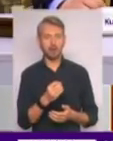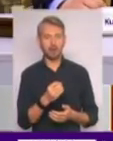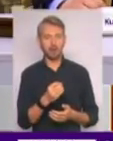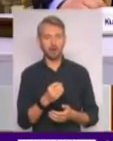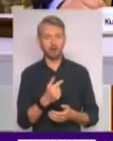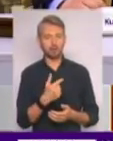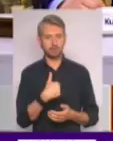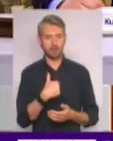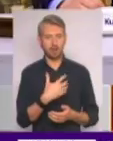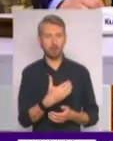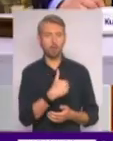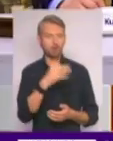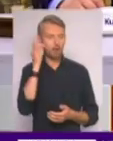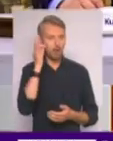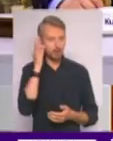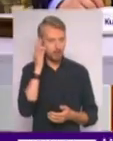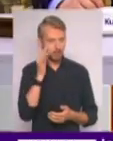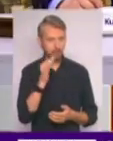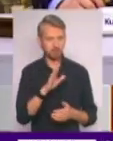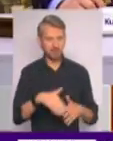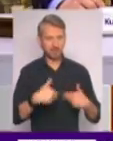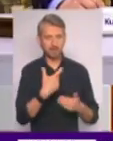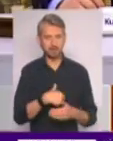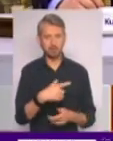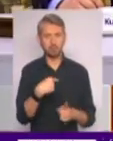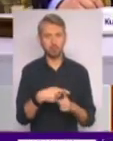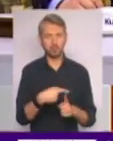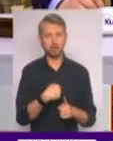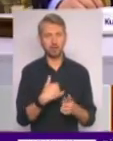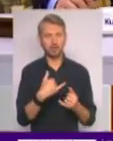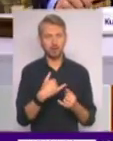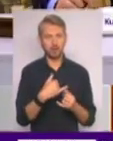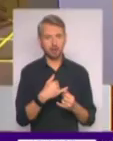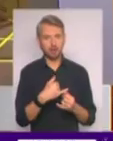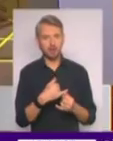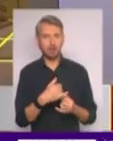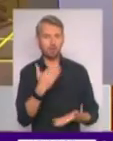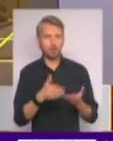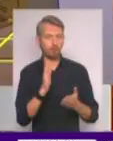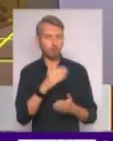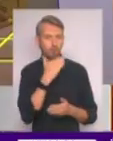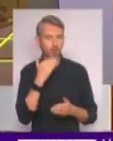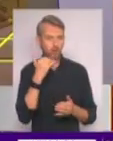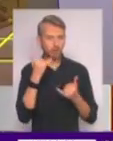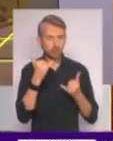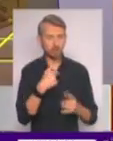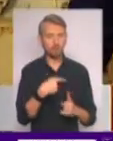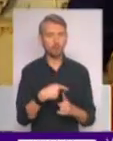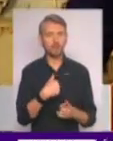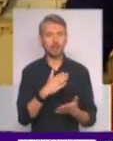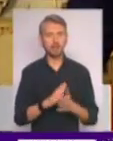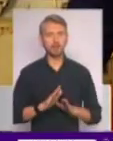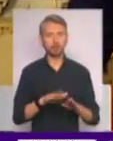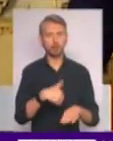себе. Хотів би нагадати, що крім того, я зараз провокую шквал дзвінків, можливо. Крім того, я ще є